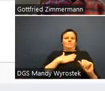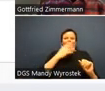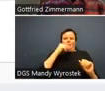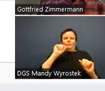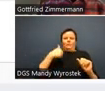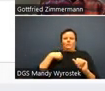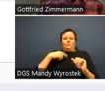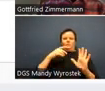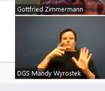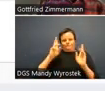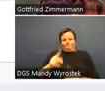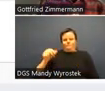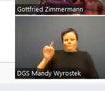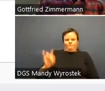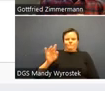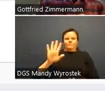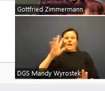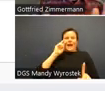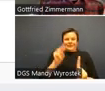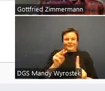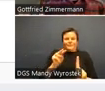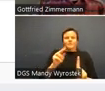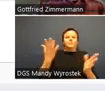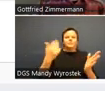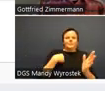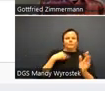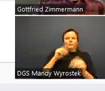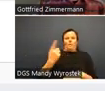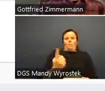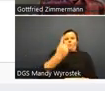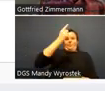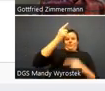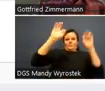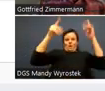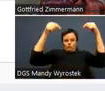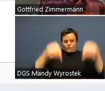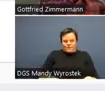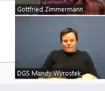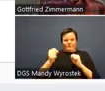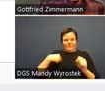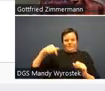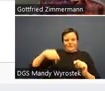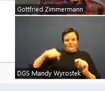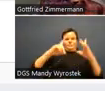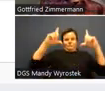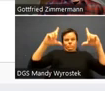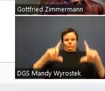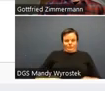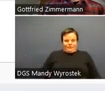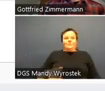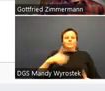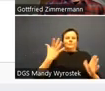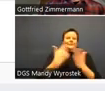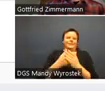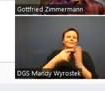Auf diese Weise, also das können Sie mal ausprobieren, kann ich wirklich alle Befehle in Word benutzen und ich brauche